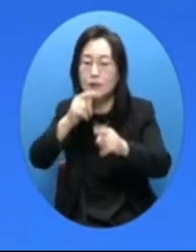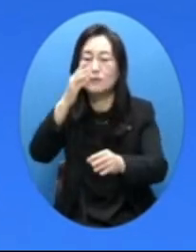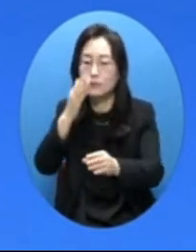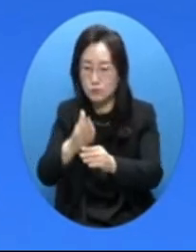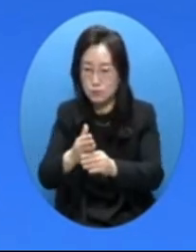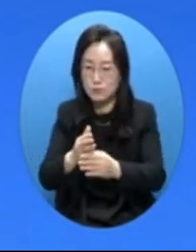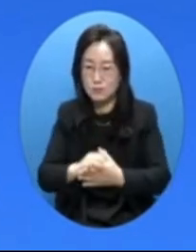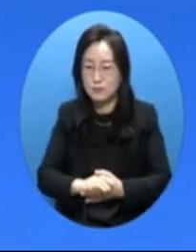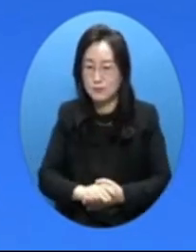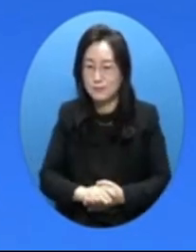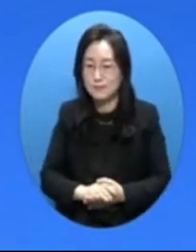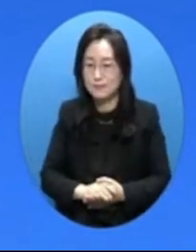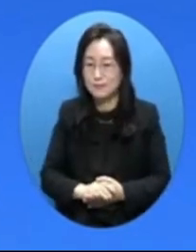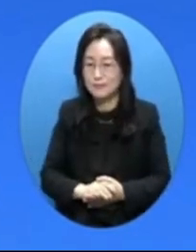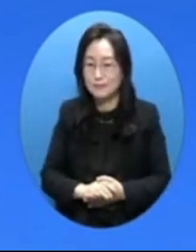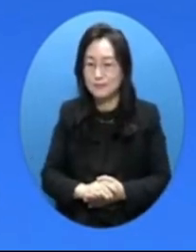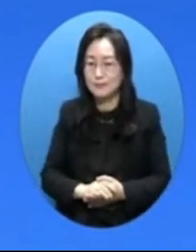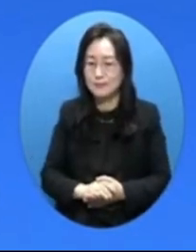것입니다